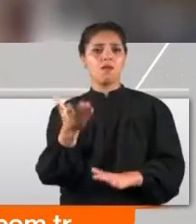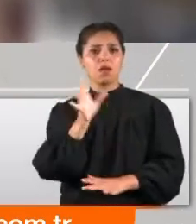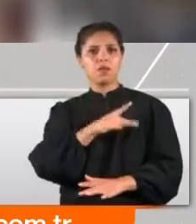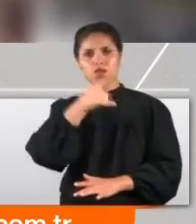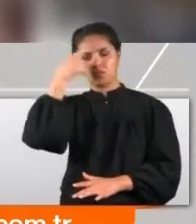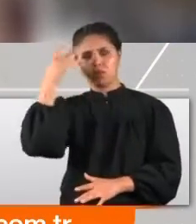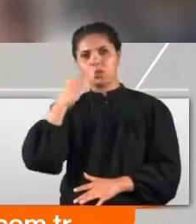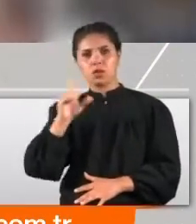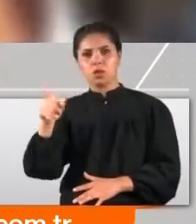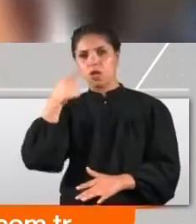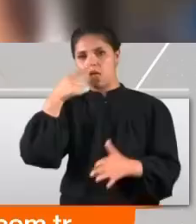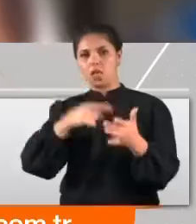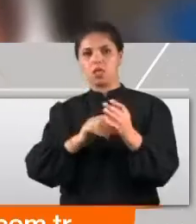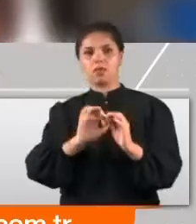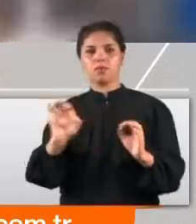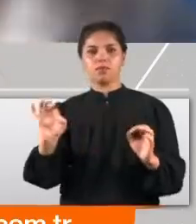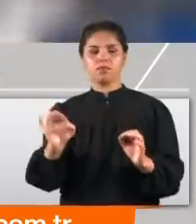şanslı değildi.